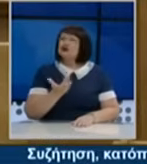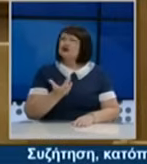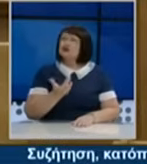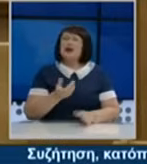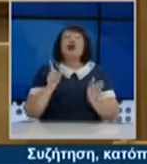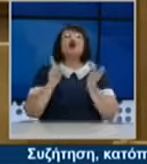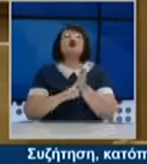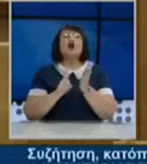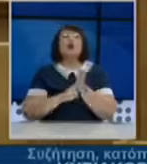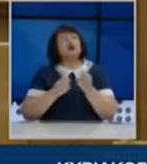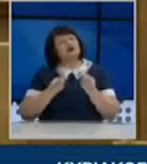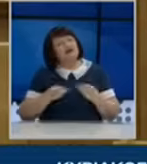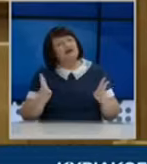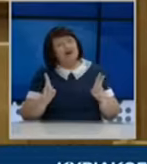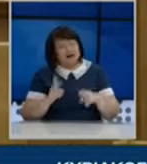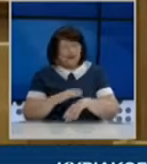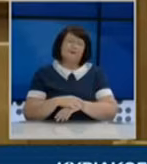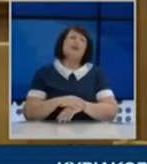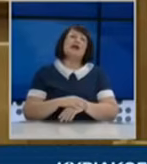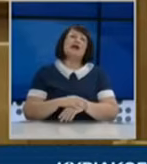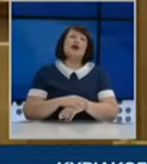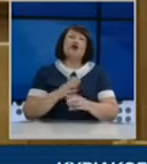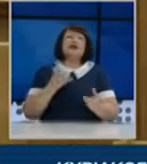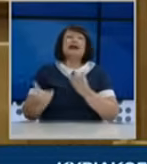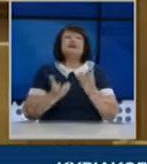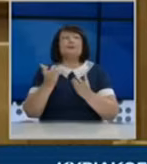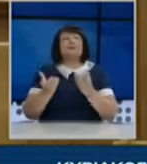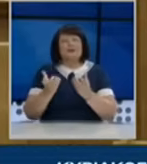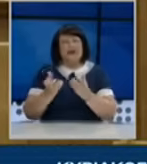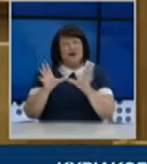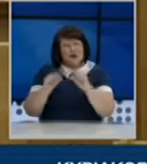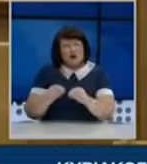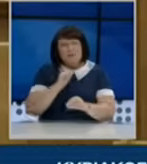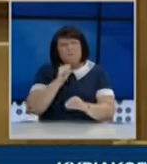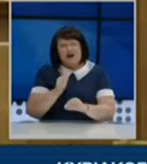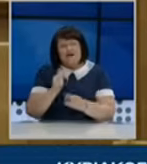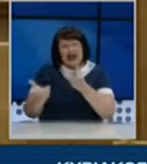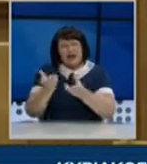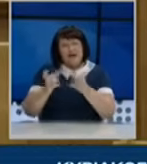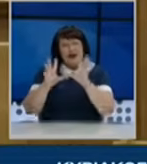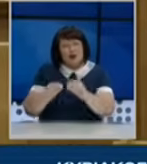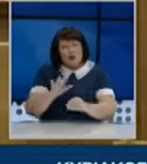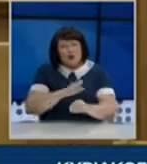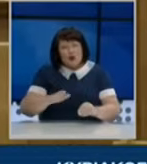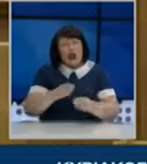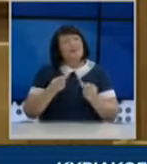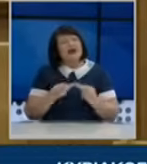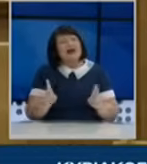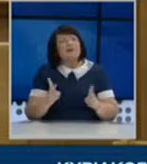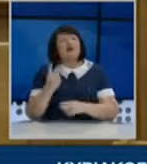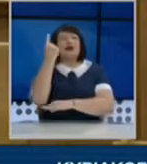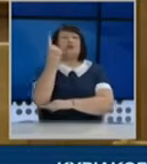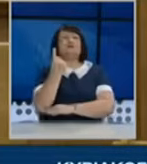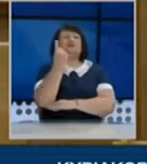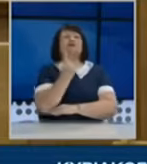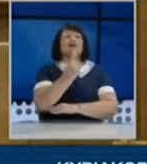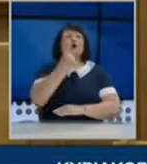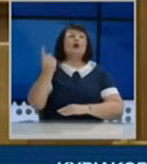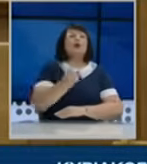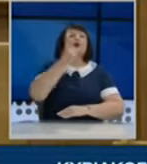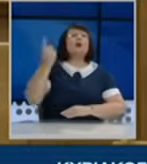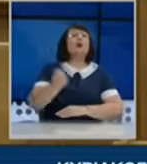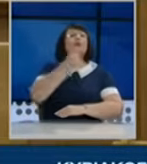νόμος επιτρέπει στα καμένα να στείνονται ανεμογεννήτριες. Έτσι δεν είπε ο Πρωθυπουργός μας? Ωραία. Πείτε του Πρωθυπουργού λοιπόν να πάει